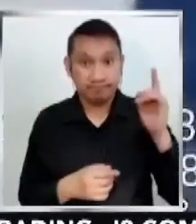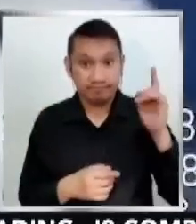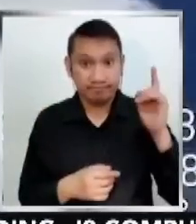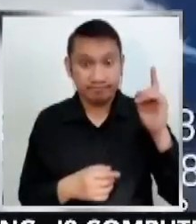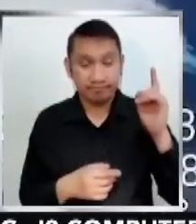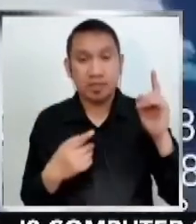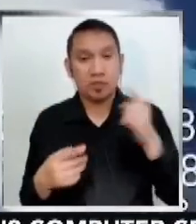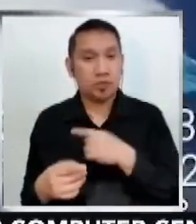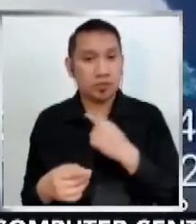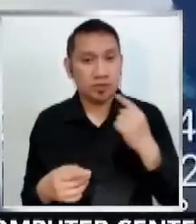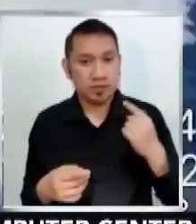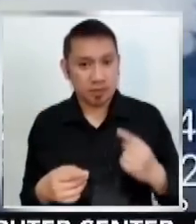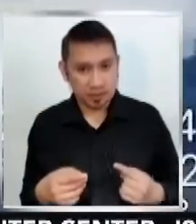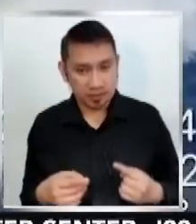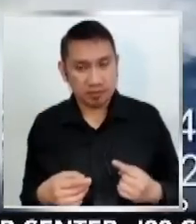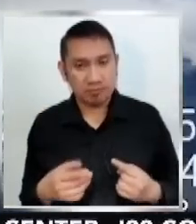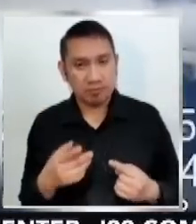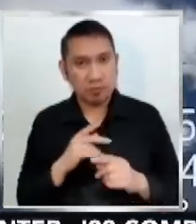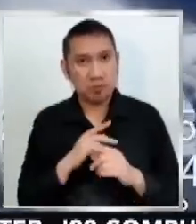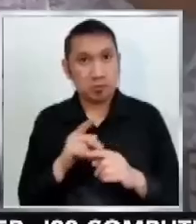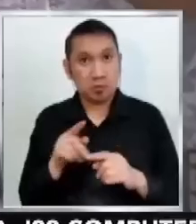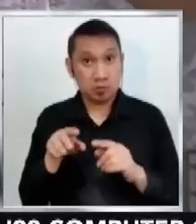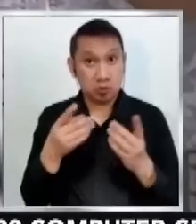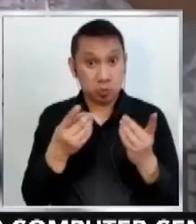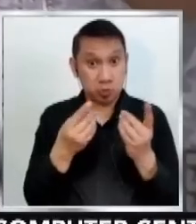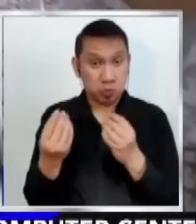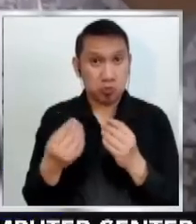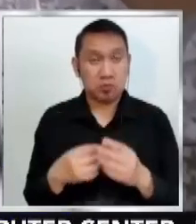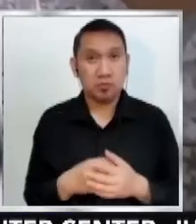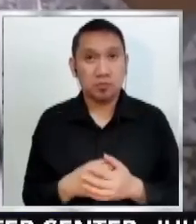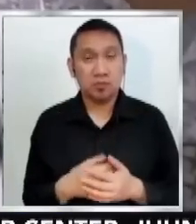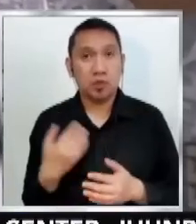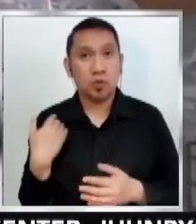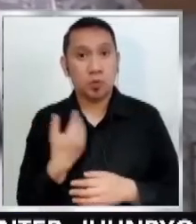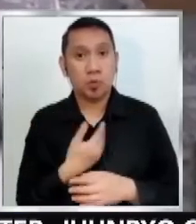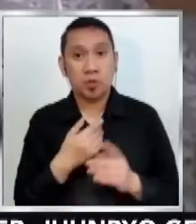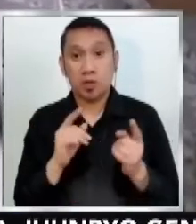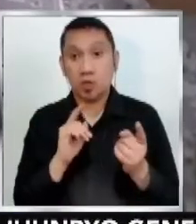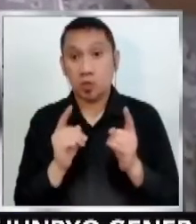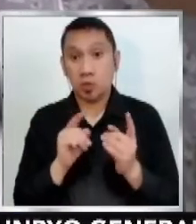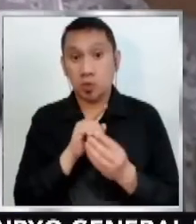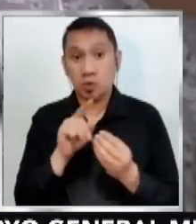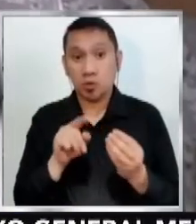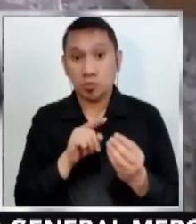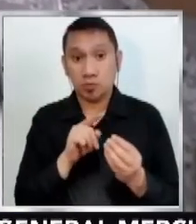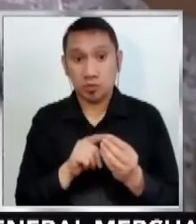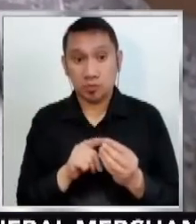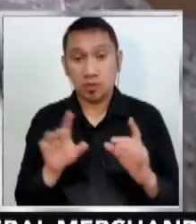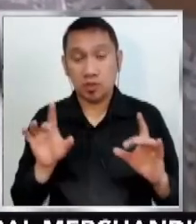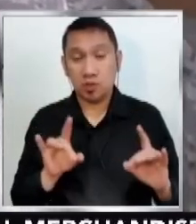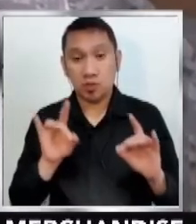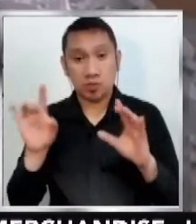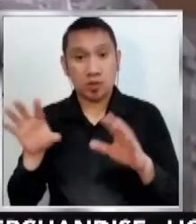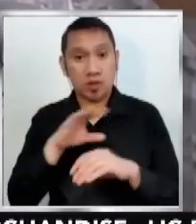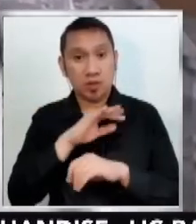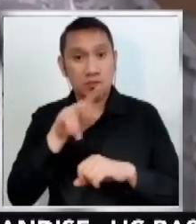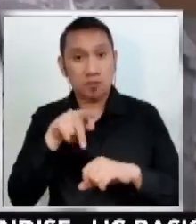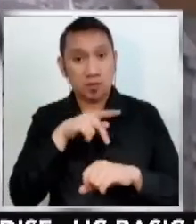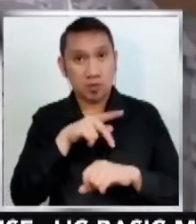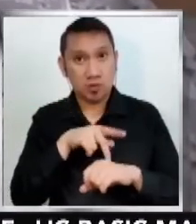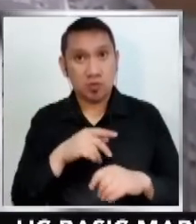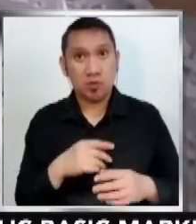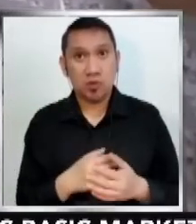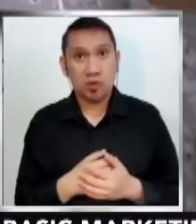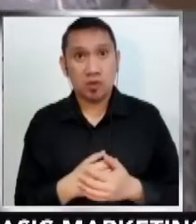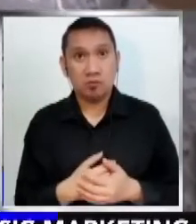resupply missions sa BRP Sierra Madre. We talked about Australia and the Philippines doing joint patrols